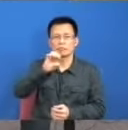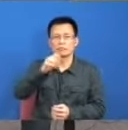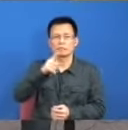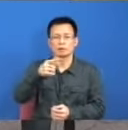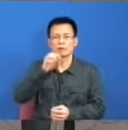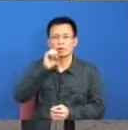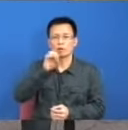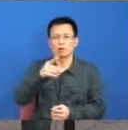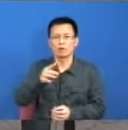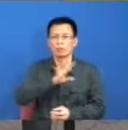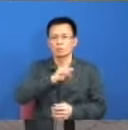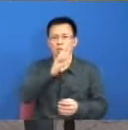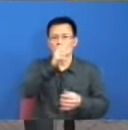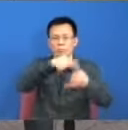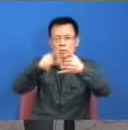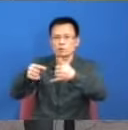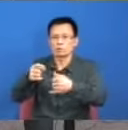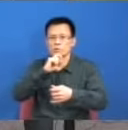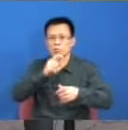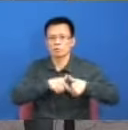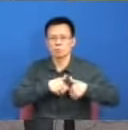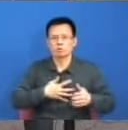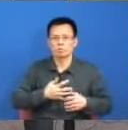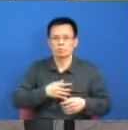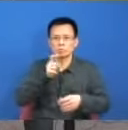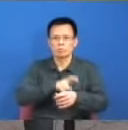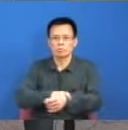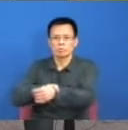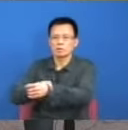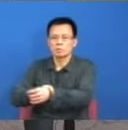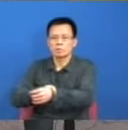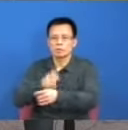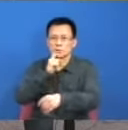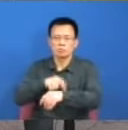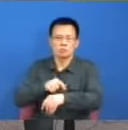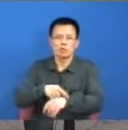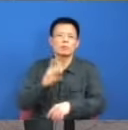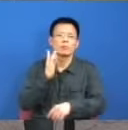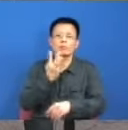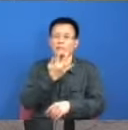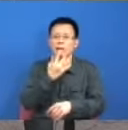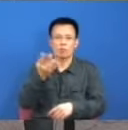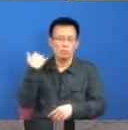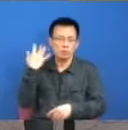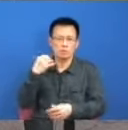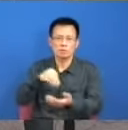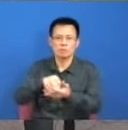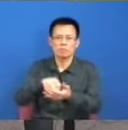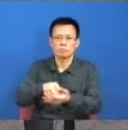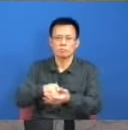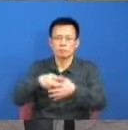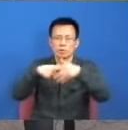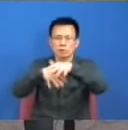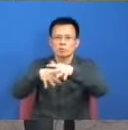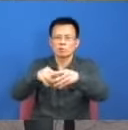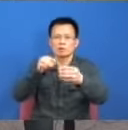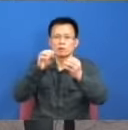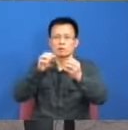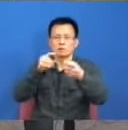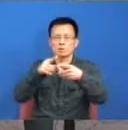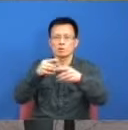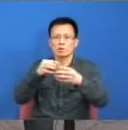係有個心理準備去被拘捕。不過有啲時候咧，你又真係無可奈何嘅。我自己都曾經參加過呢個街頭嘅論壇，